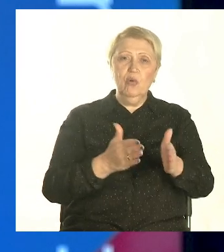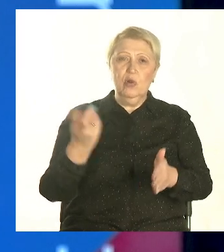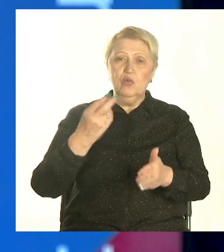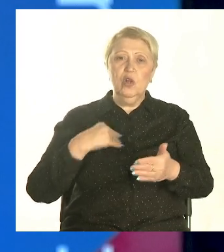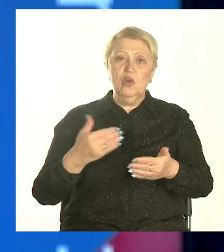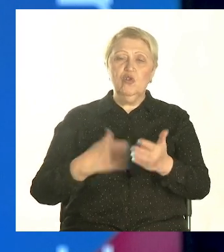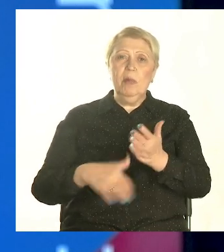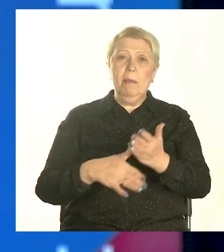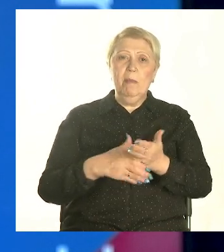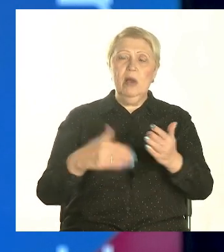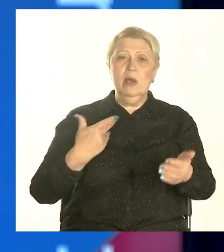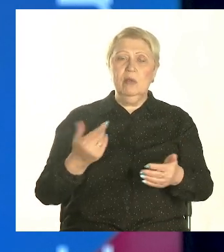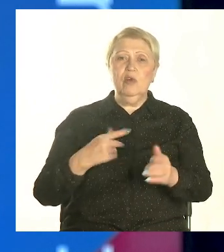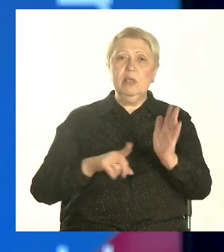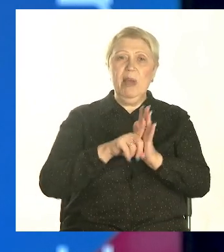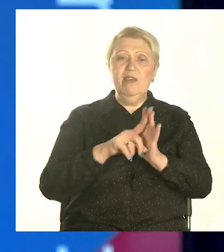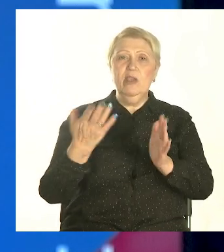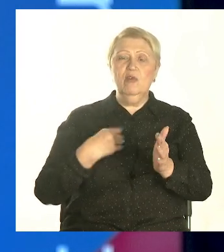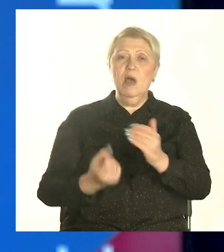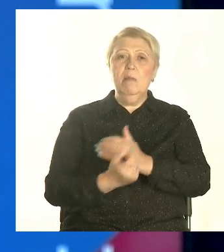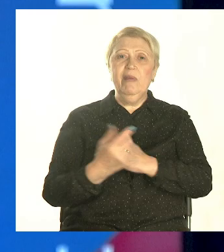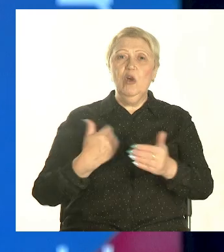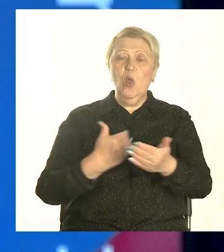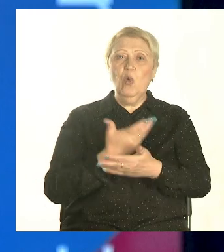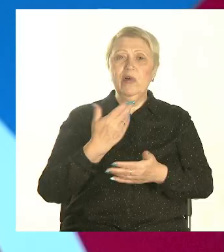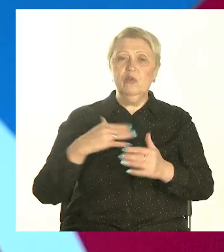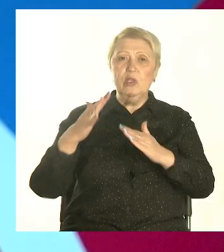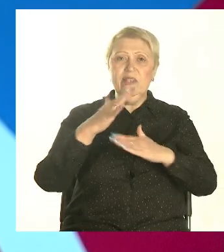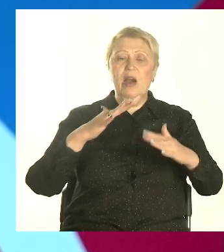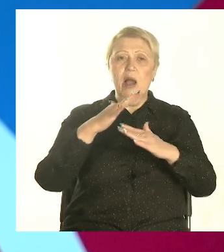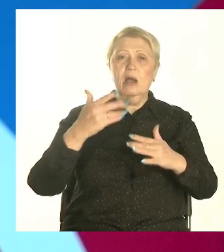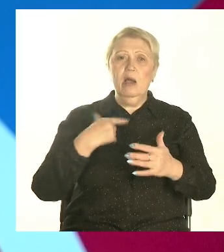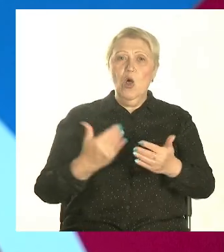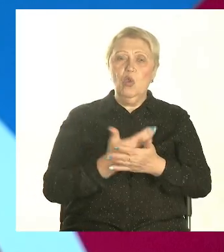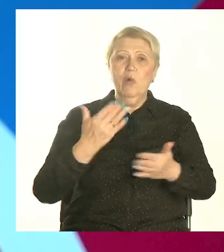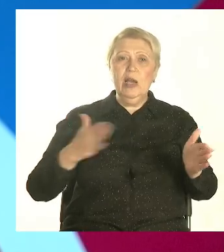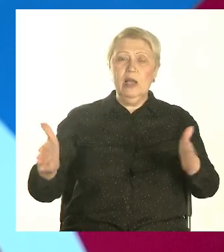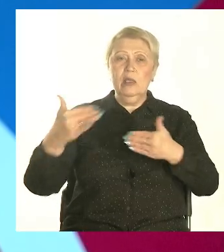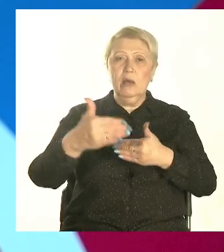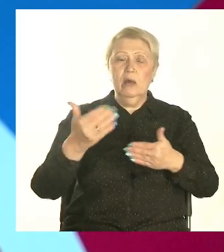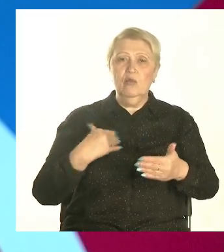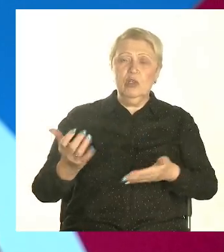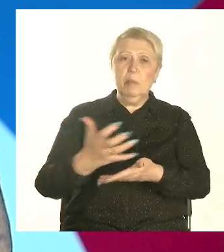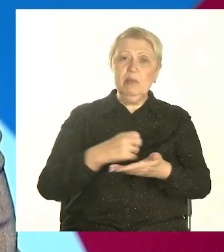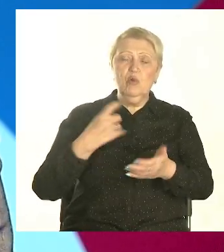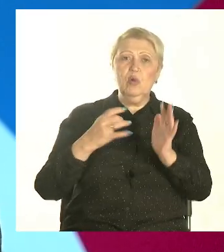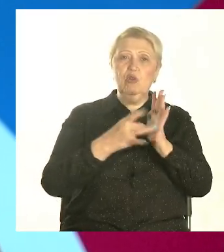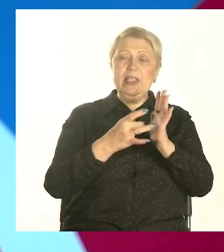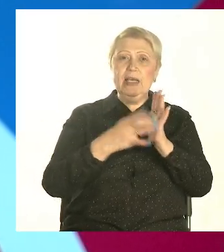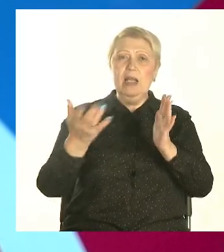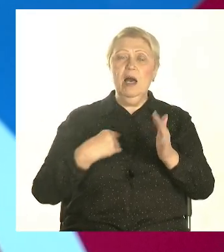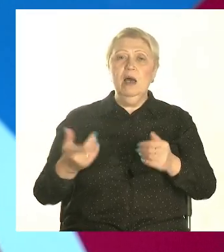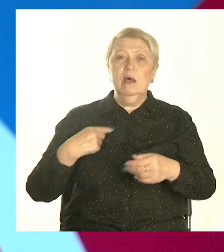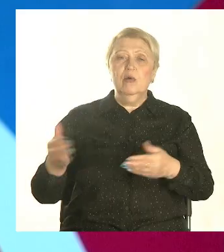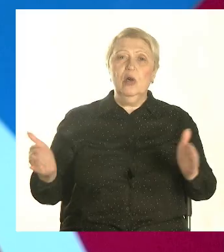сегодня появлению во дворах, например, новых контейнеров уже, да, например, по сбору стекла, по сбору металла. И я правильно понимаю, что